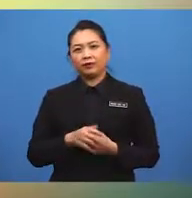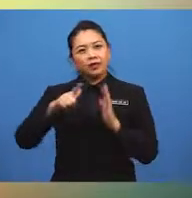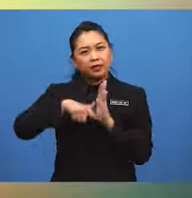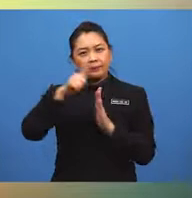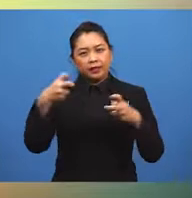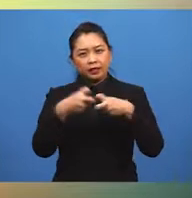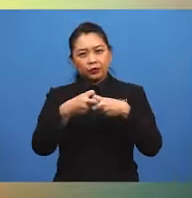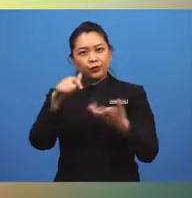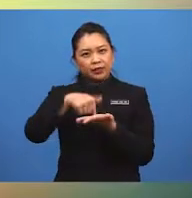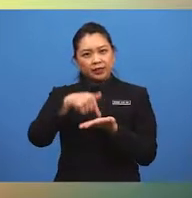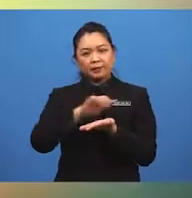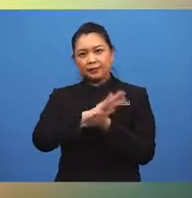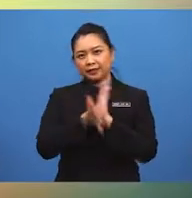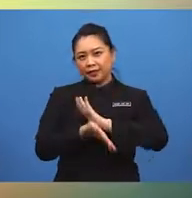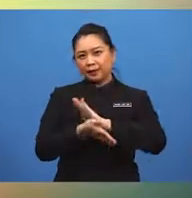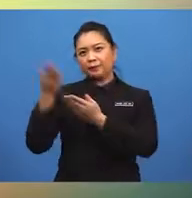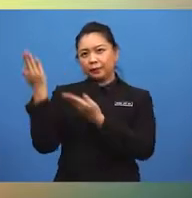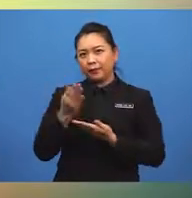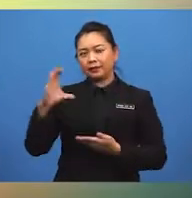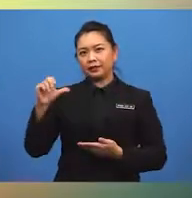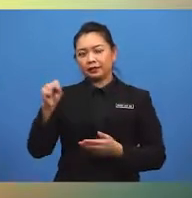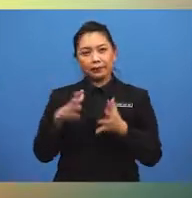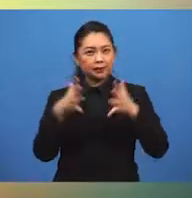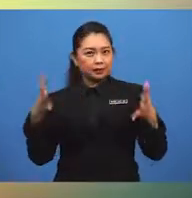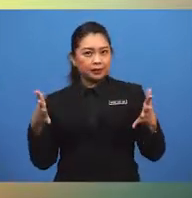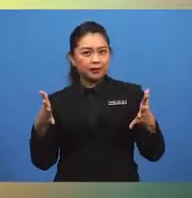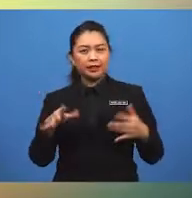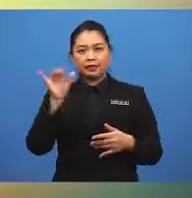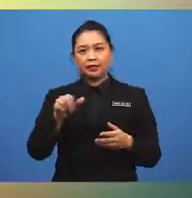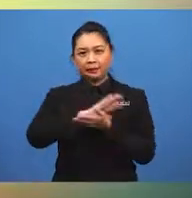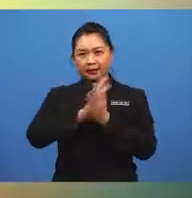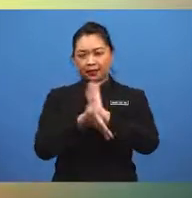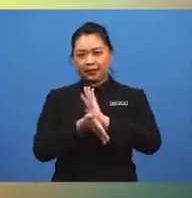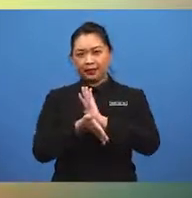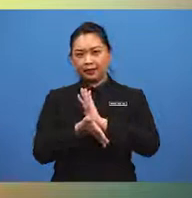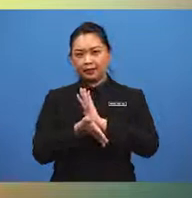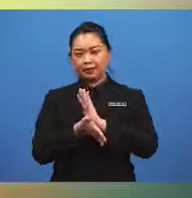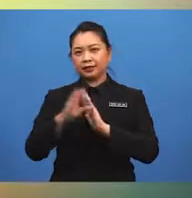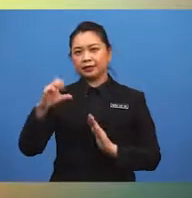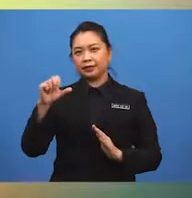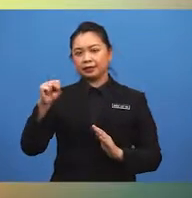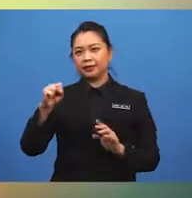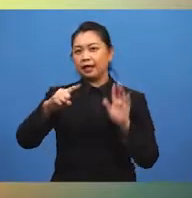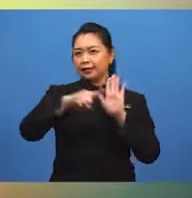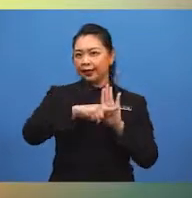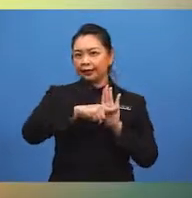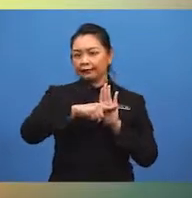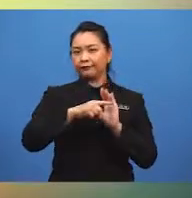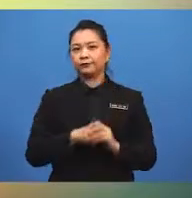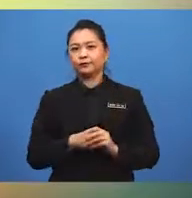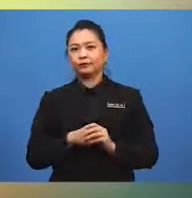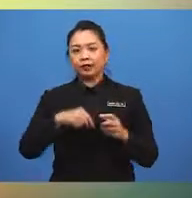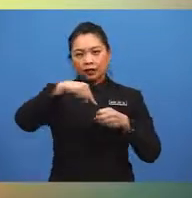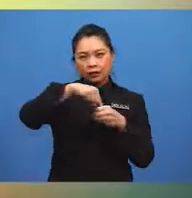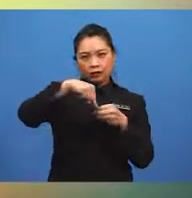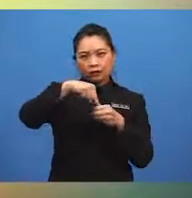Lebihan elektron ini menjadi pembawa cas majoriti yang menjadikan ianya bercas negatif. Lohong